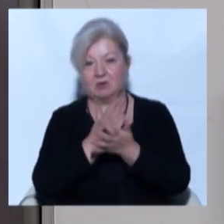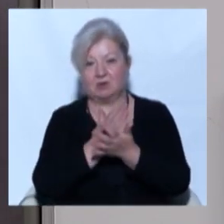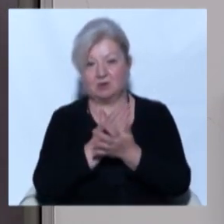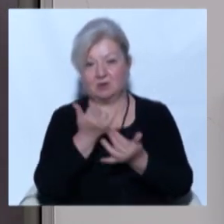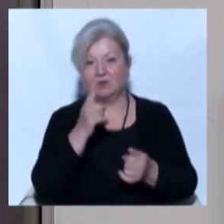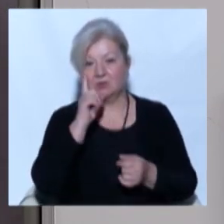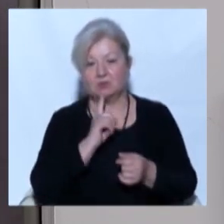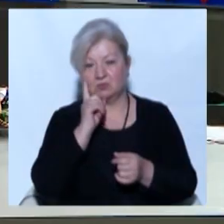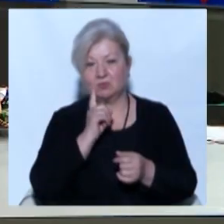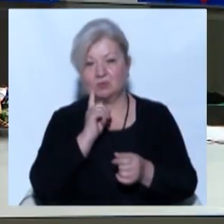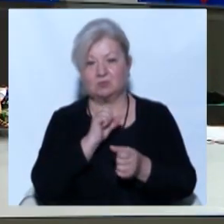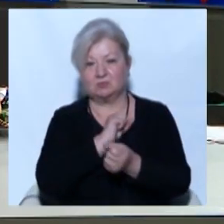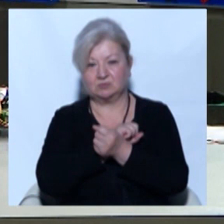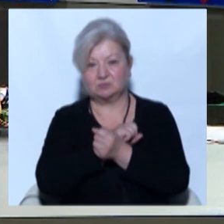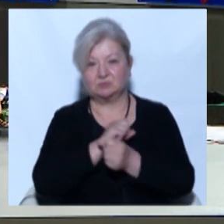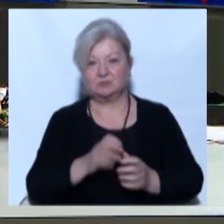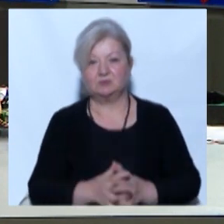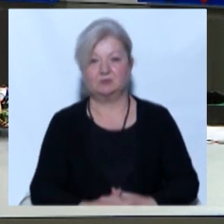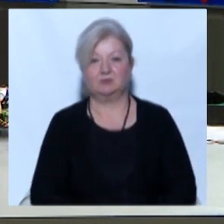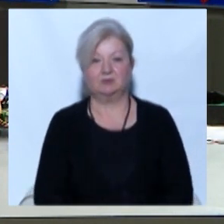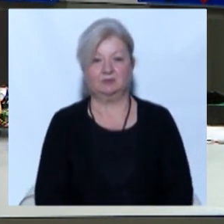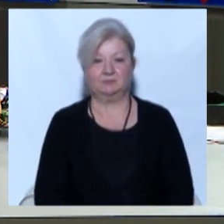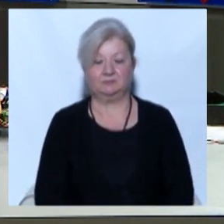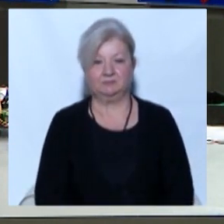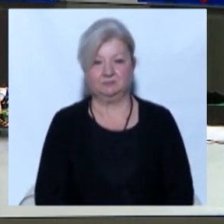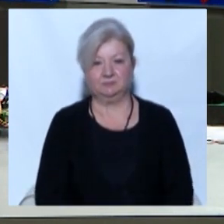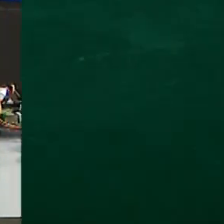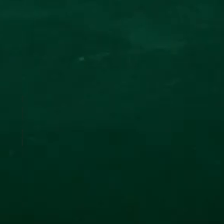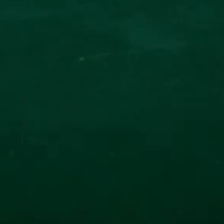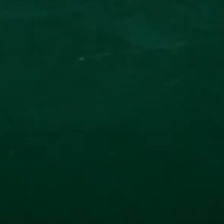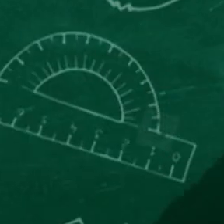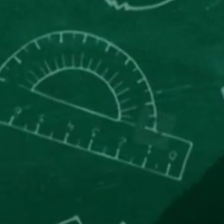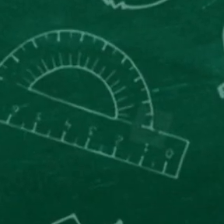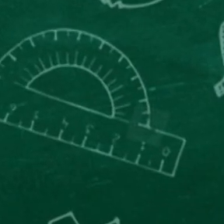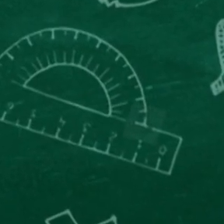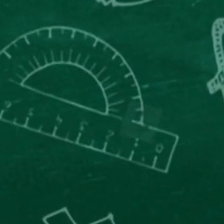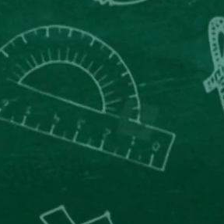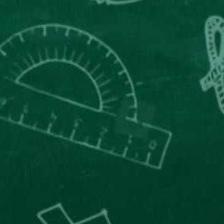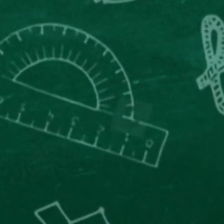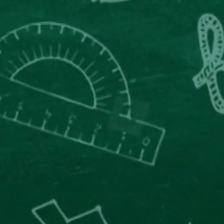გამოყენებაზე გვექნება საუბარი. ახლა დროებით შევისვენოთ.